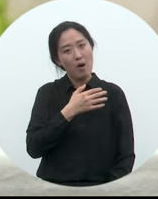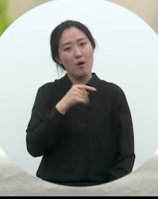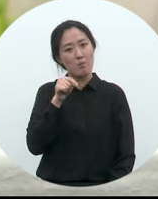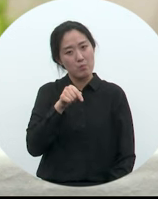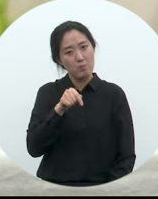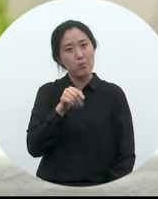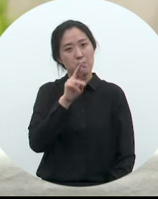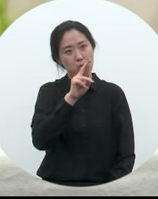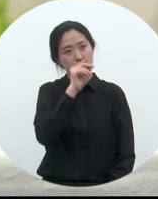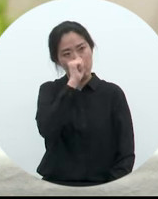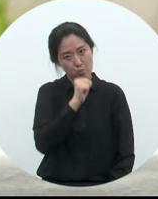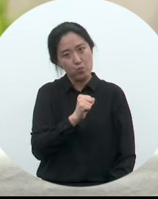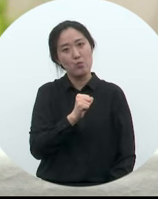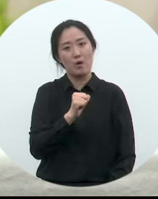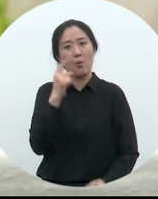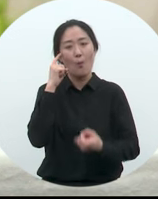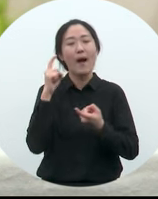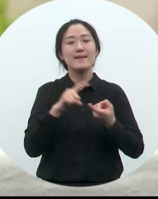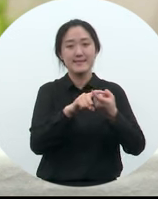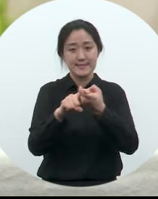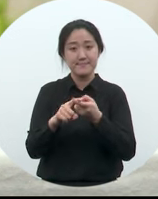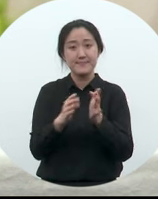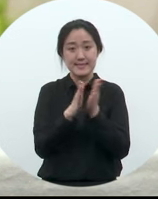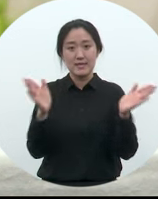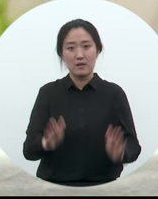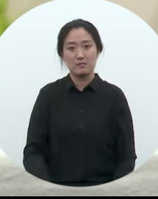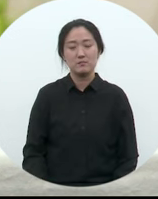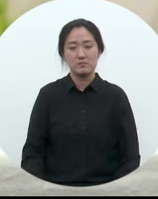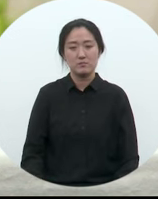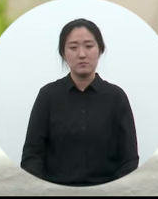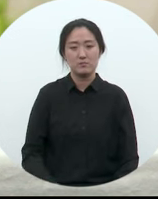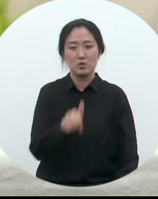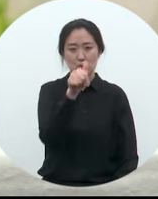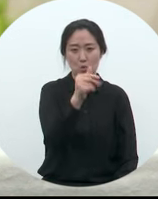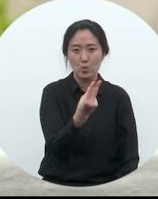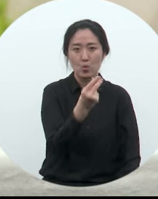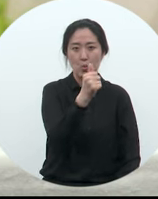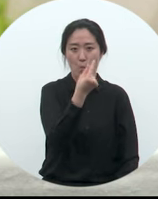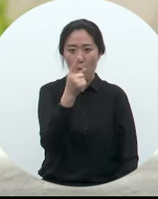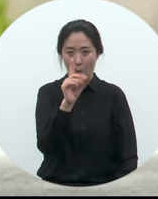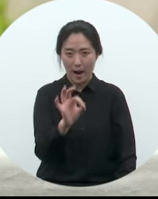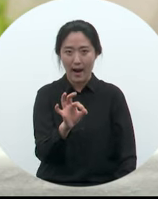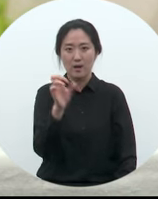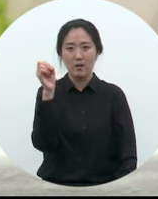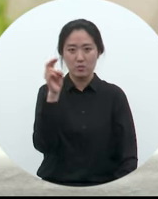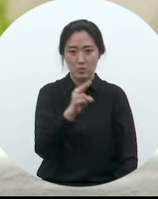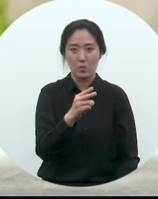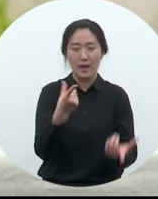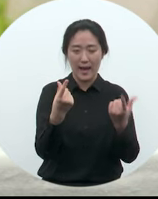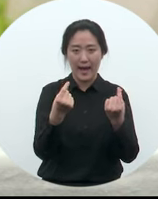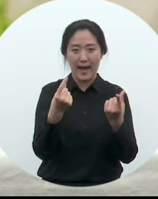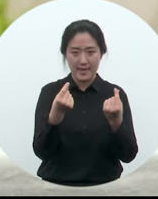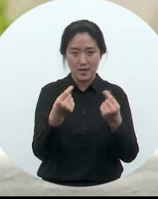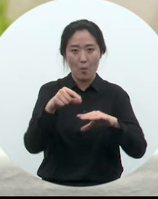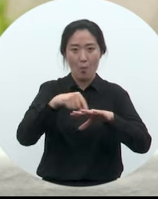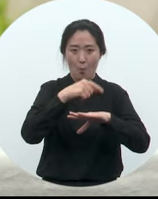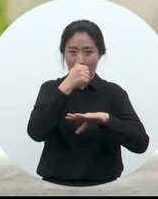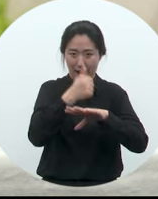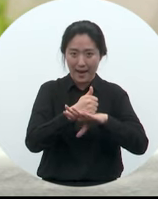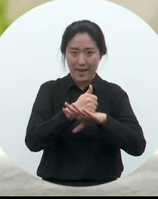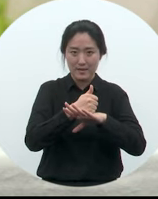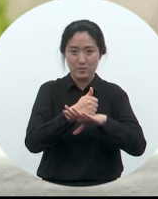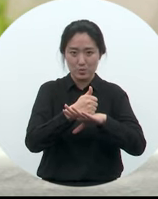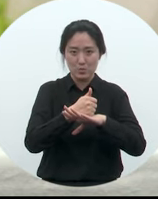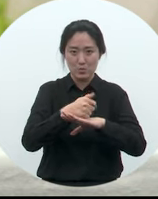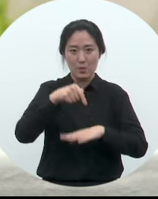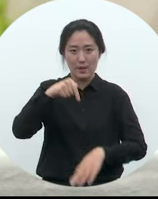관심을 가졌다라는 그런 얘기들이 있습니다. 우리가 잘 알고 있는 교황 요한 바오로 2세 이런 분들도